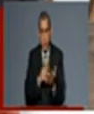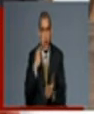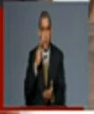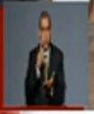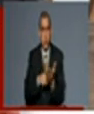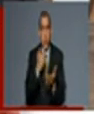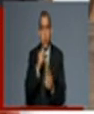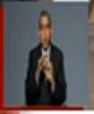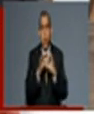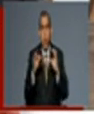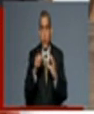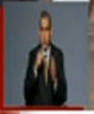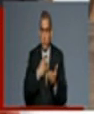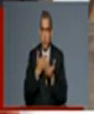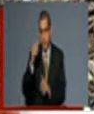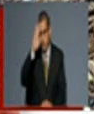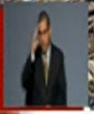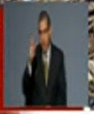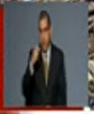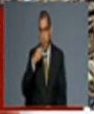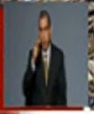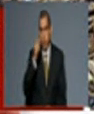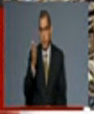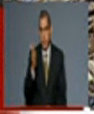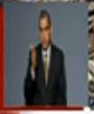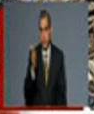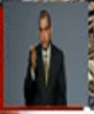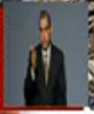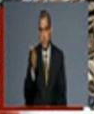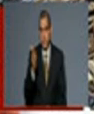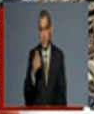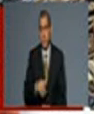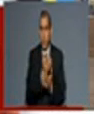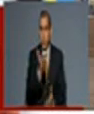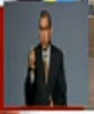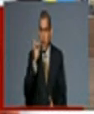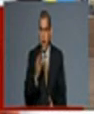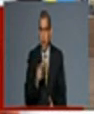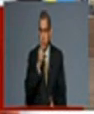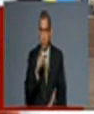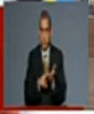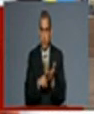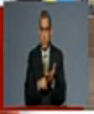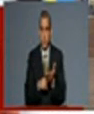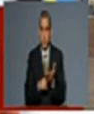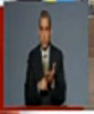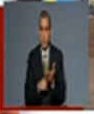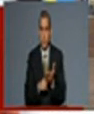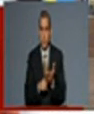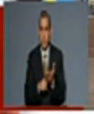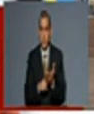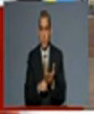غزة، لكن طبعا نعلم أن إسرائيل لا تريد لا فتح ولا حماس ولا أي حد فلسطيني بالمناسبة. هي تريد